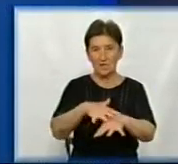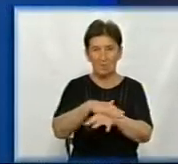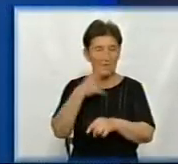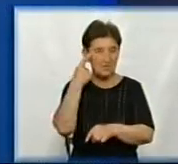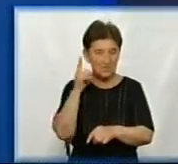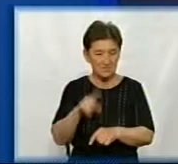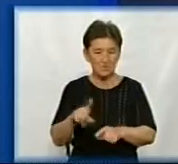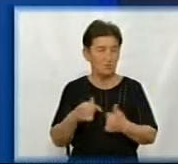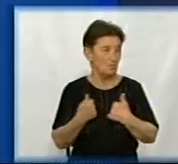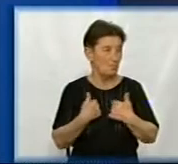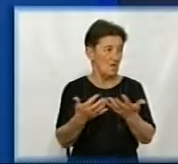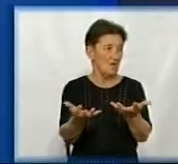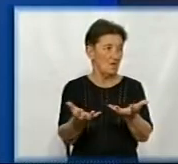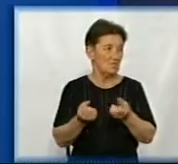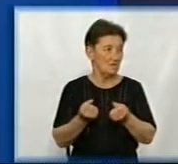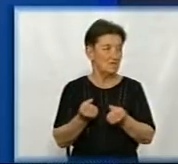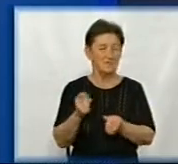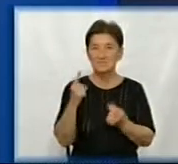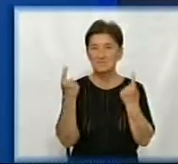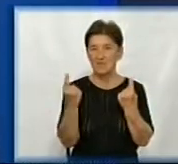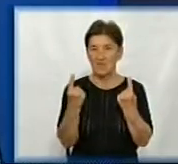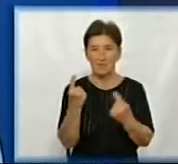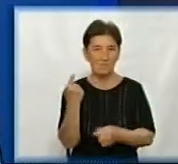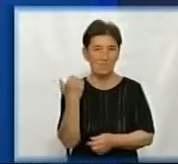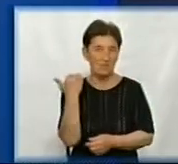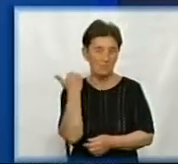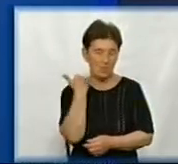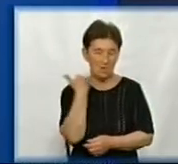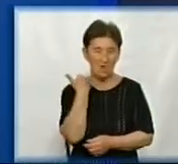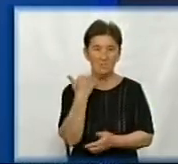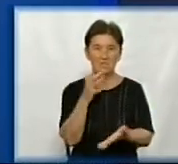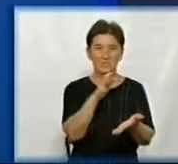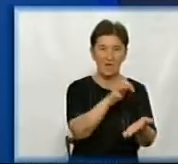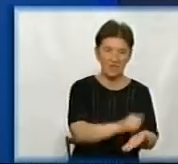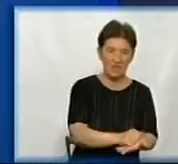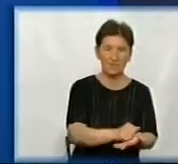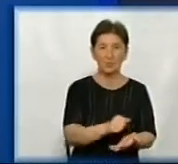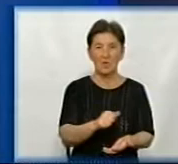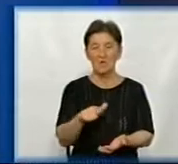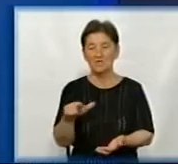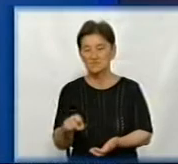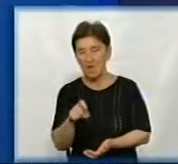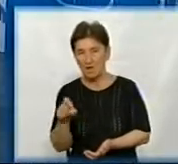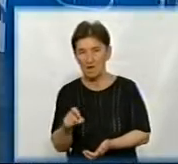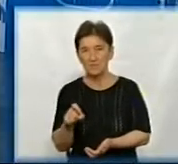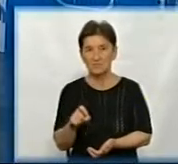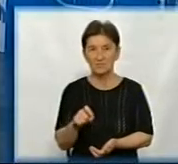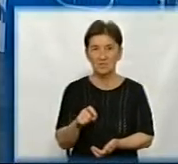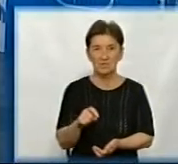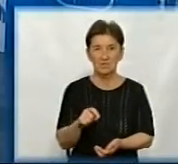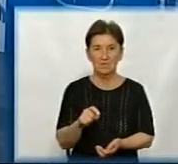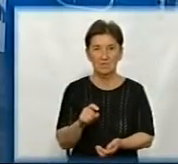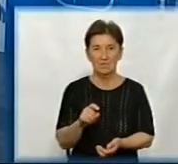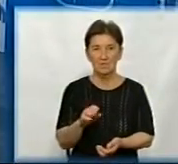прийняли ЦМК з великими боргами за газ і за оренду ЦМК. Тому то наша краще принципова... це «Унга»